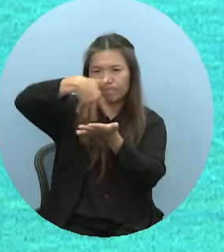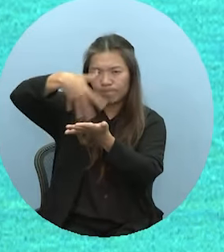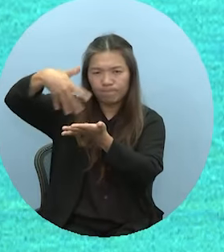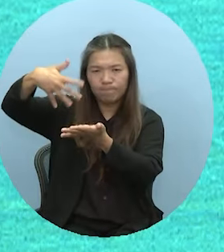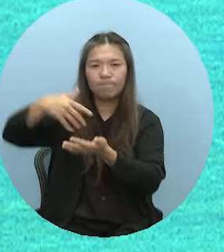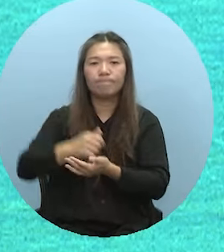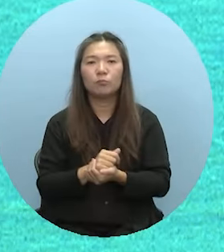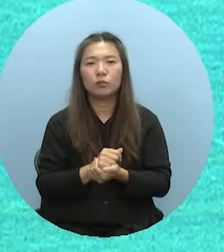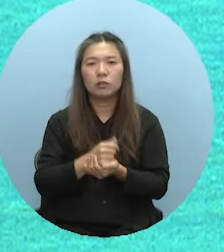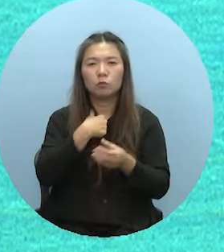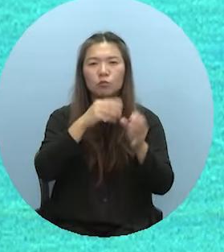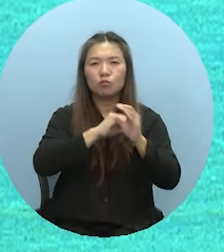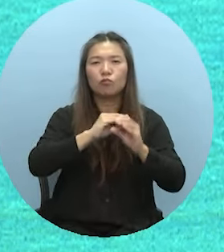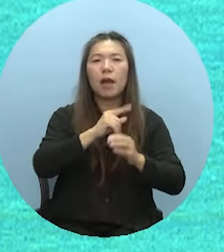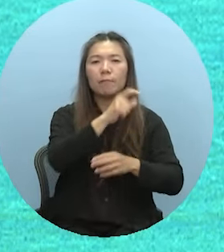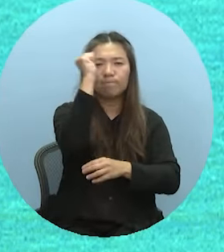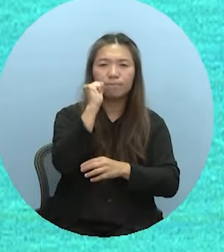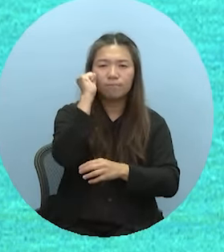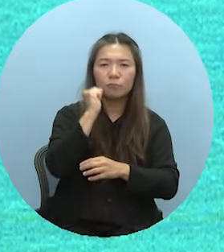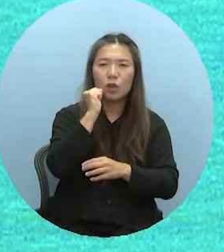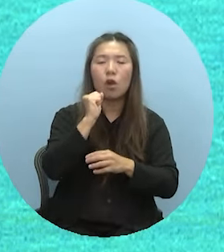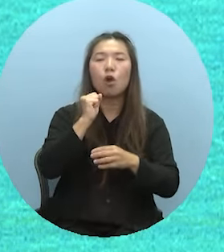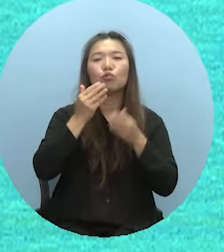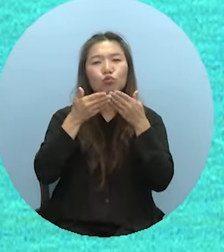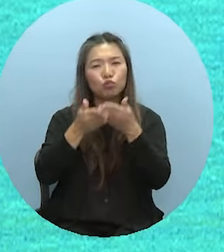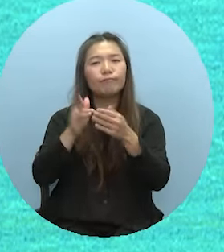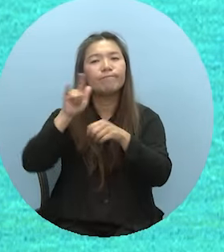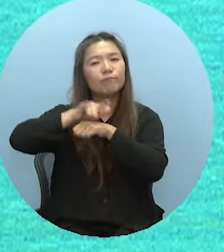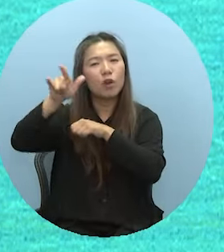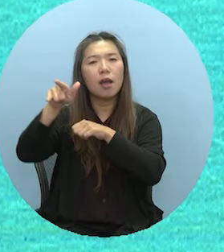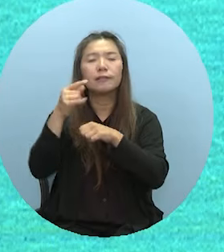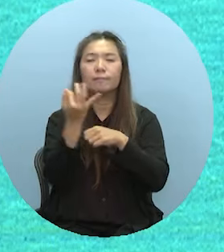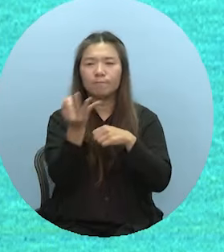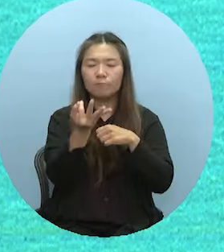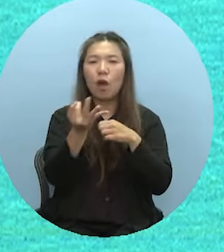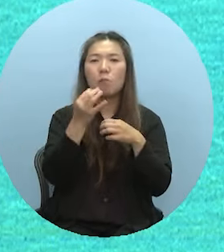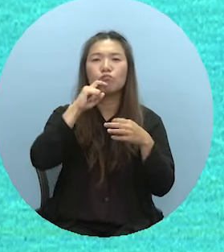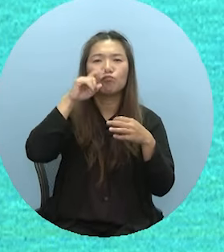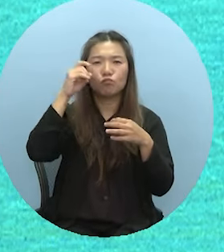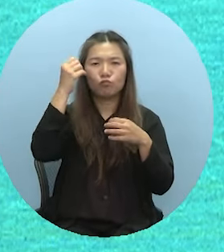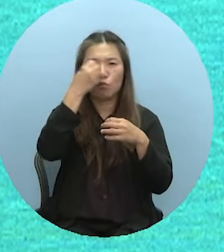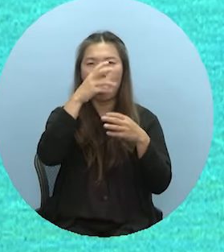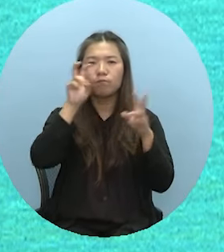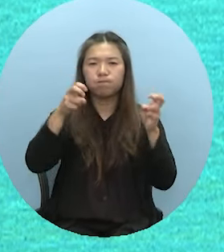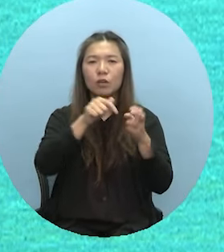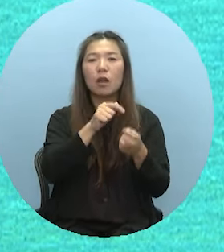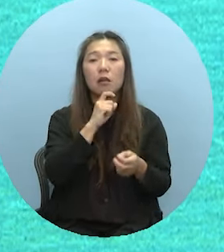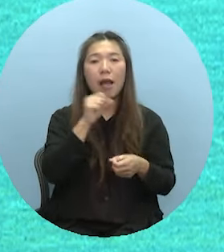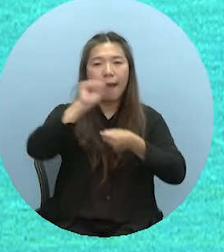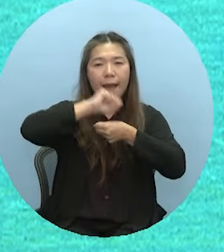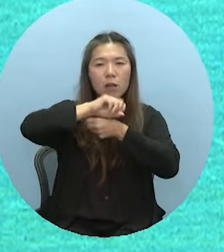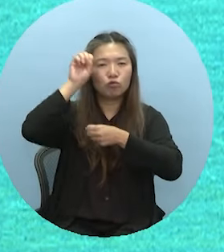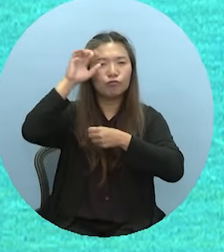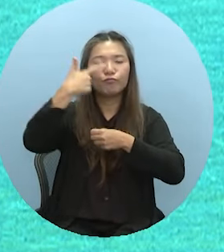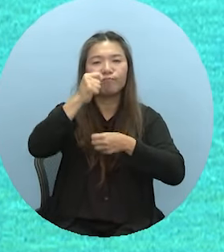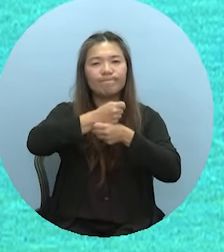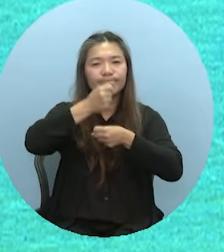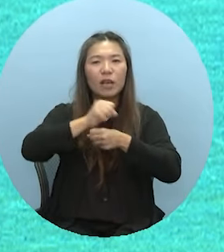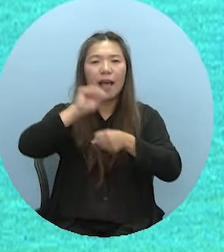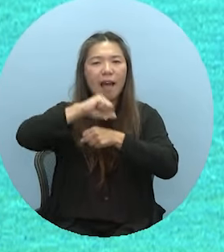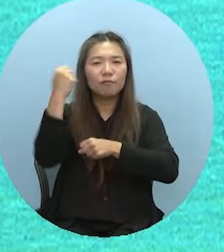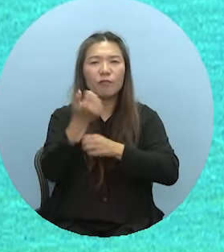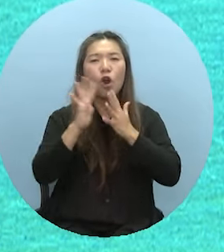章，建設好陸、海、空3個港，壯大創科產業規模，加